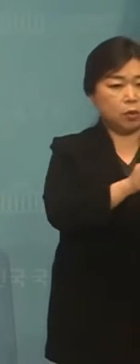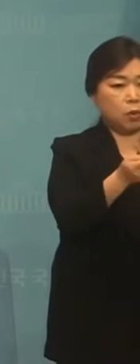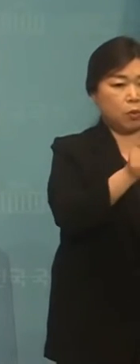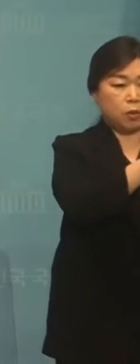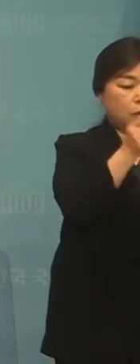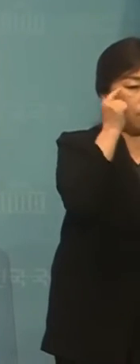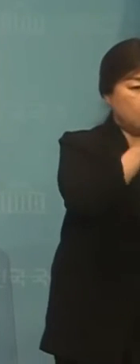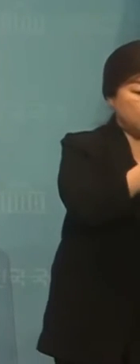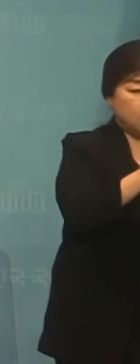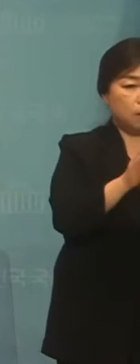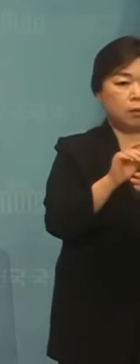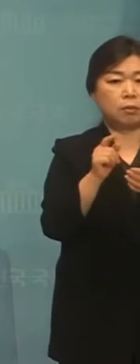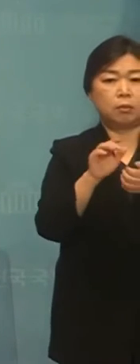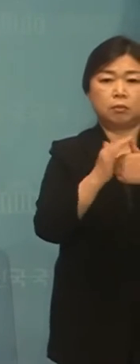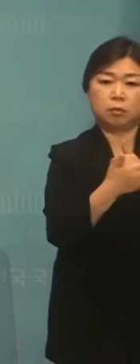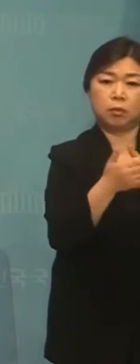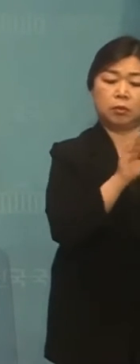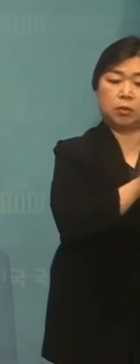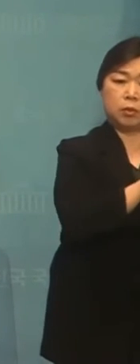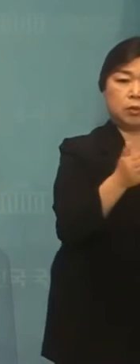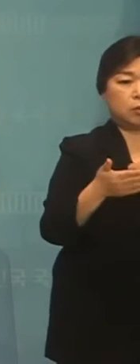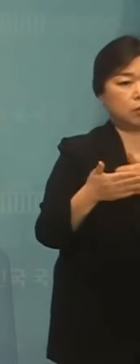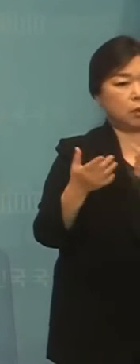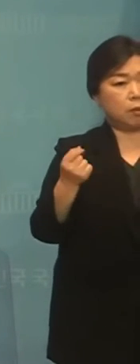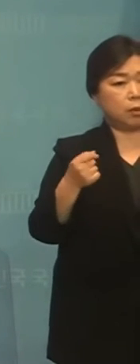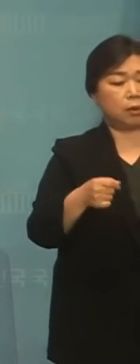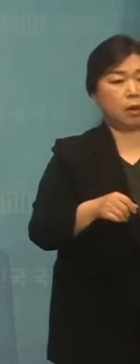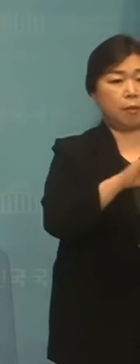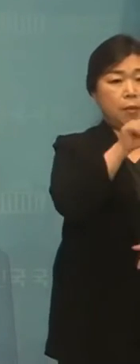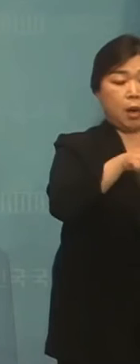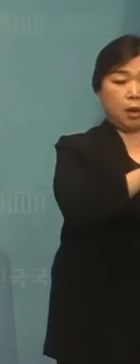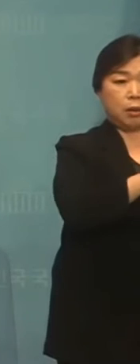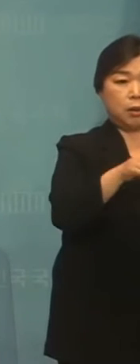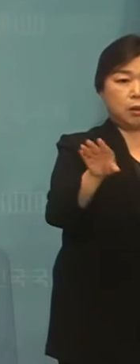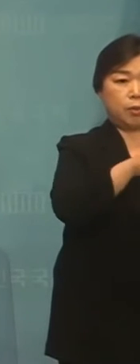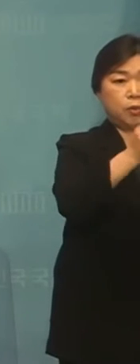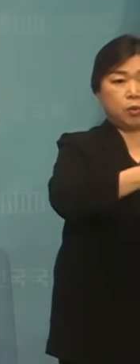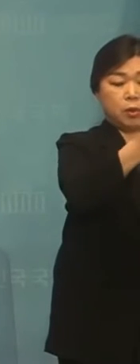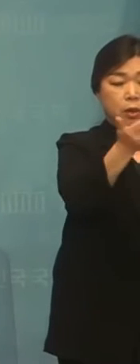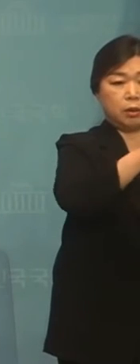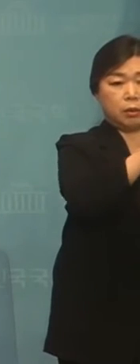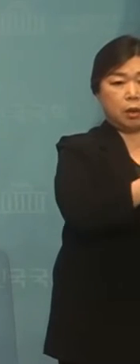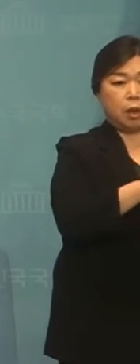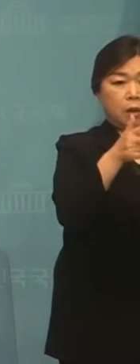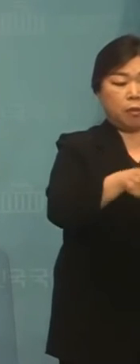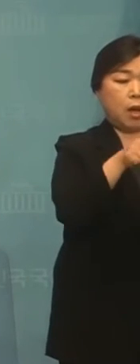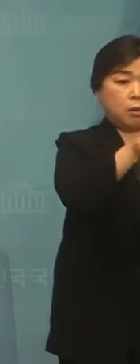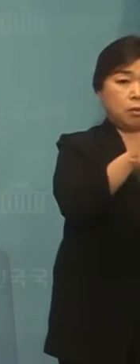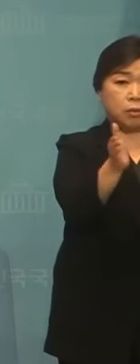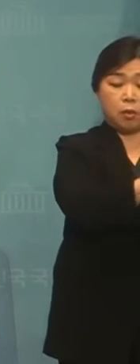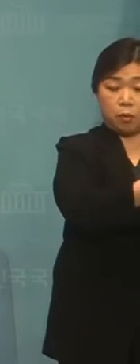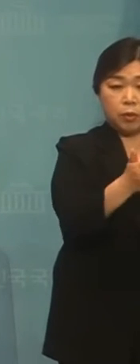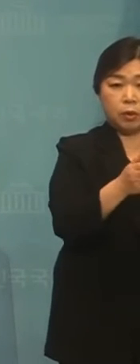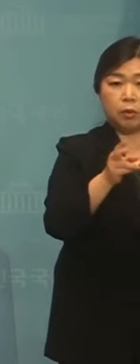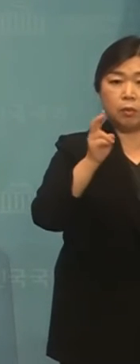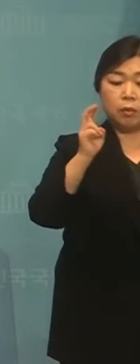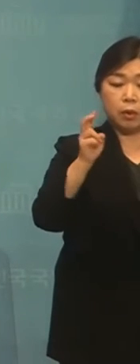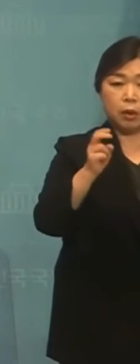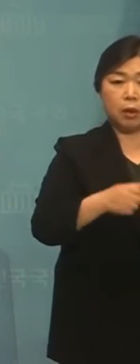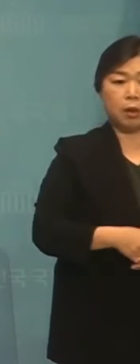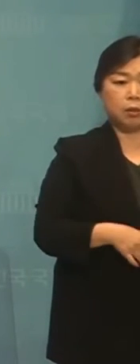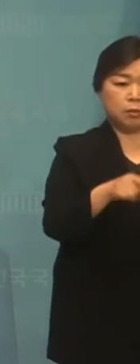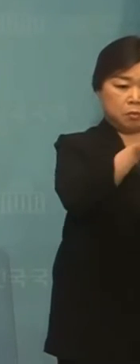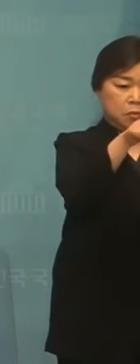보입니다. 2014년 박형준 후보가 국회 사무총장 재직 시절 사업자 등록증도 없었던 업체가 메뉴판